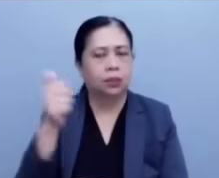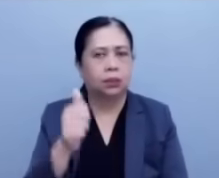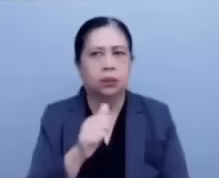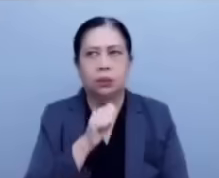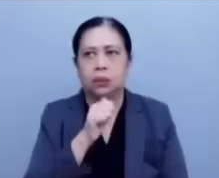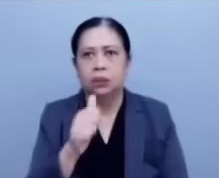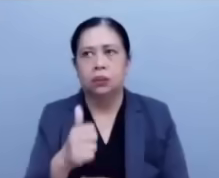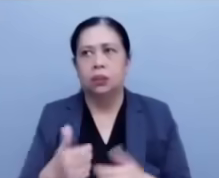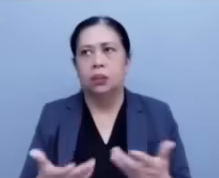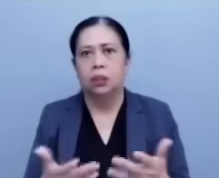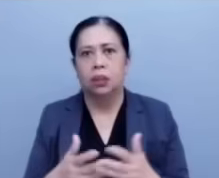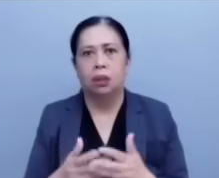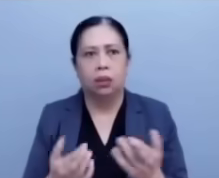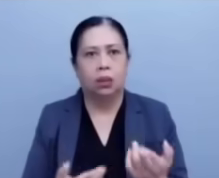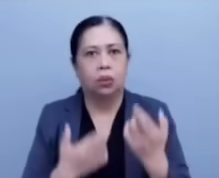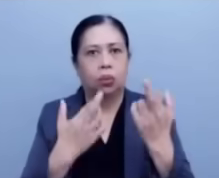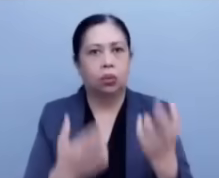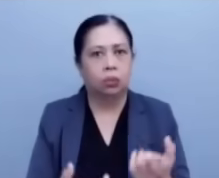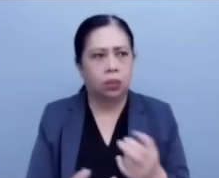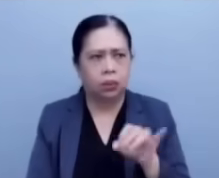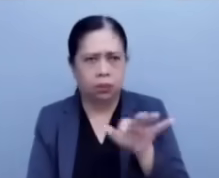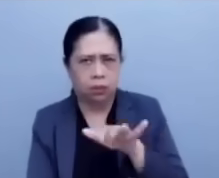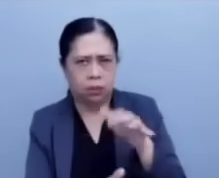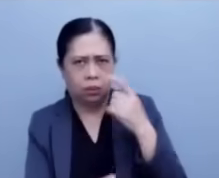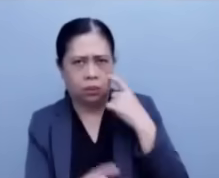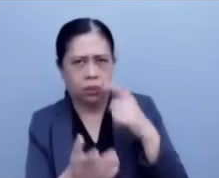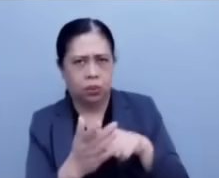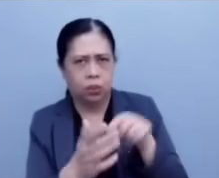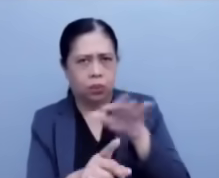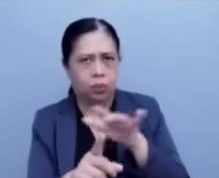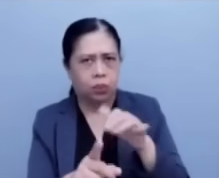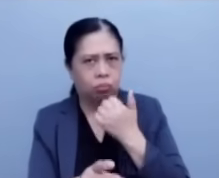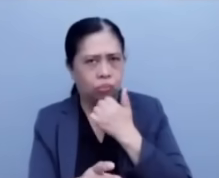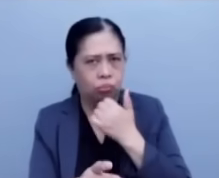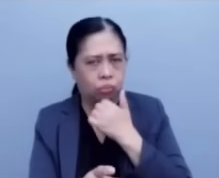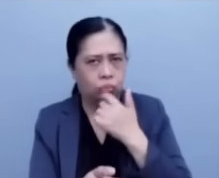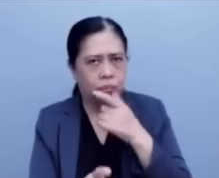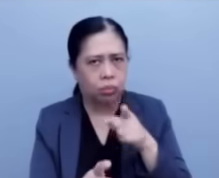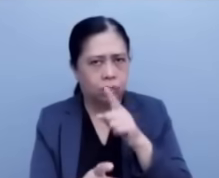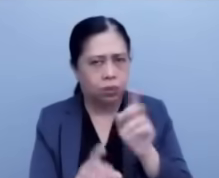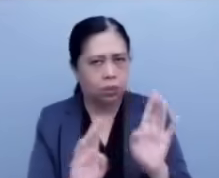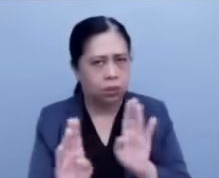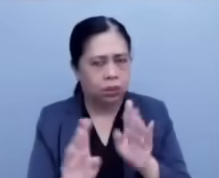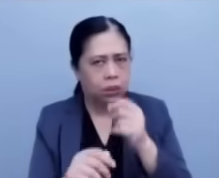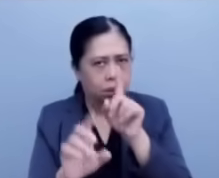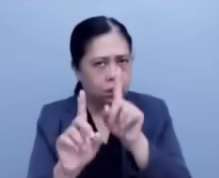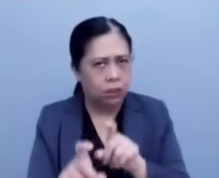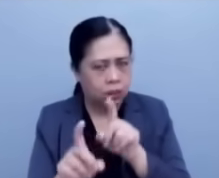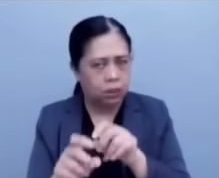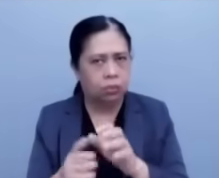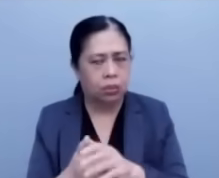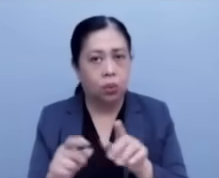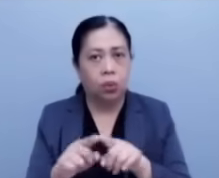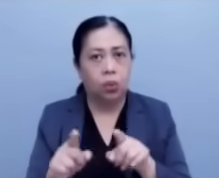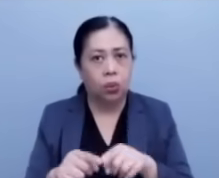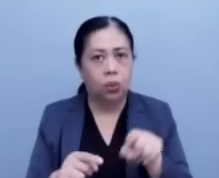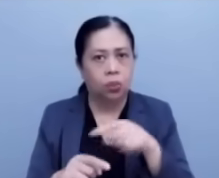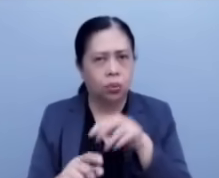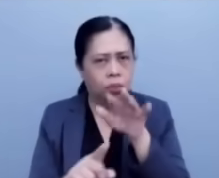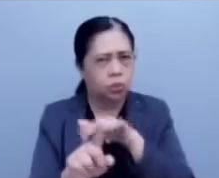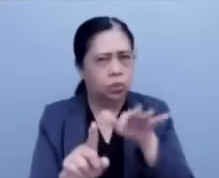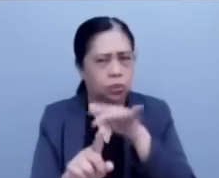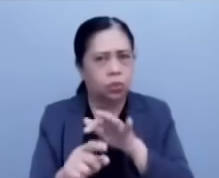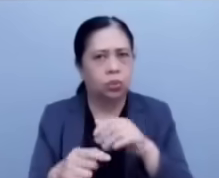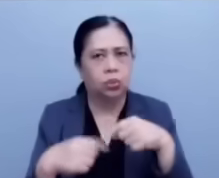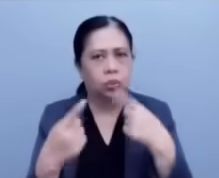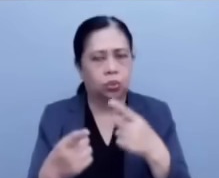nila nare-recommenda yung pong may mga nakikita po silang diferensya doon po sa kanilang examination. And of course, doon po sa na-observe po nila during